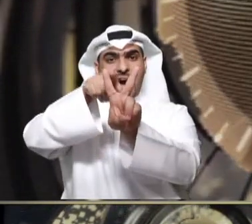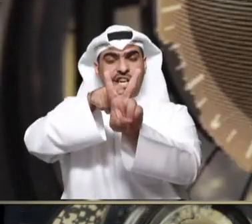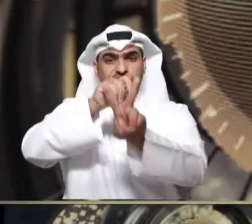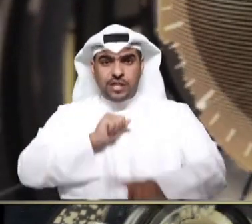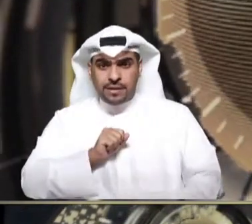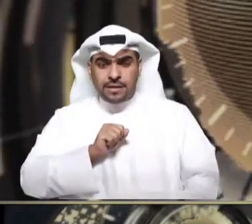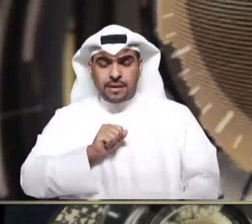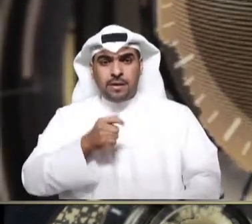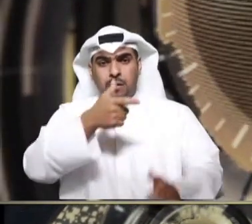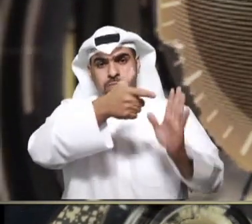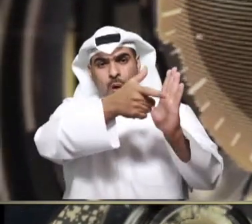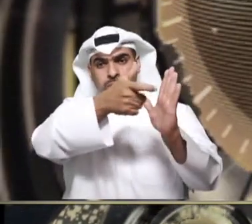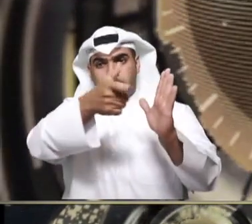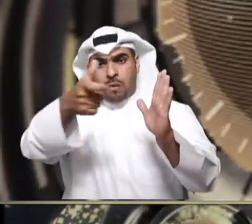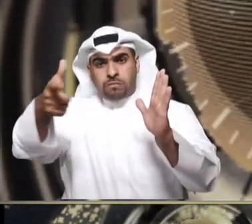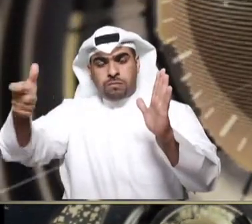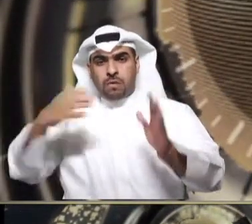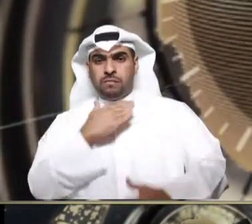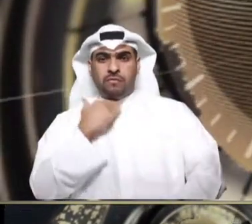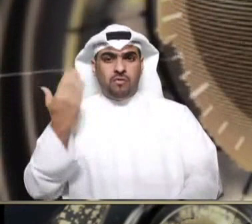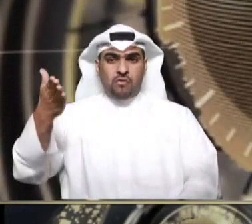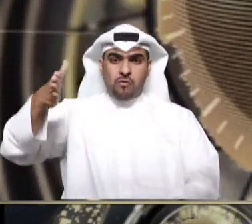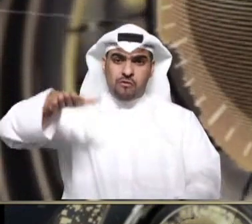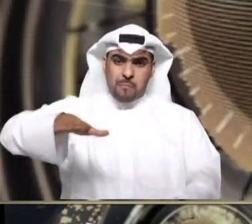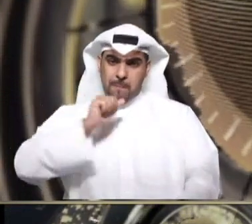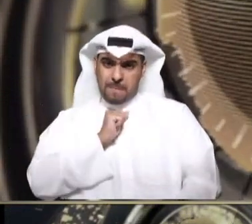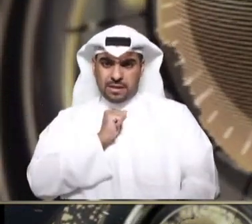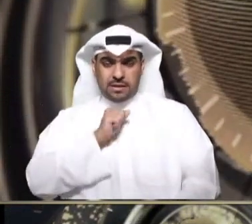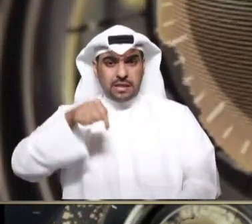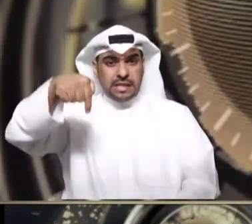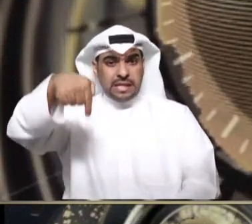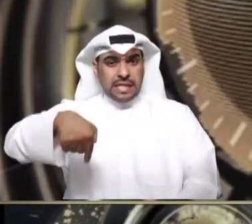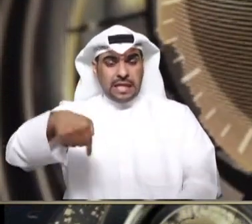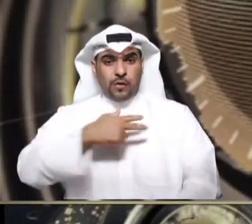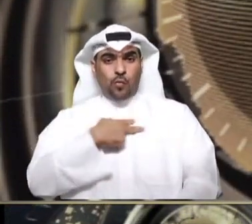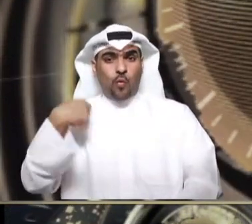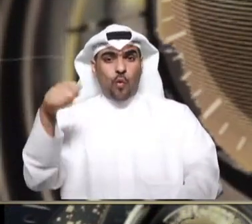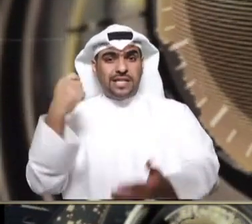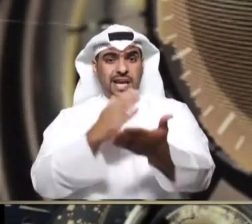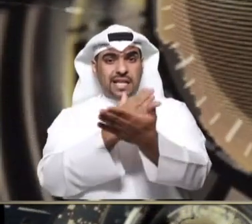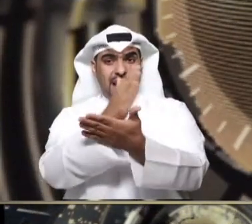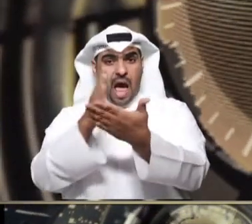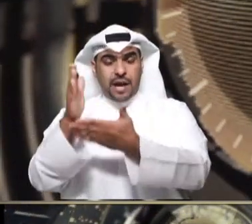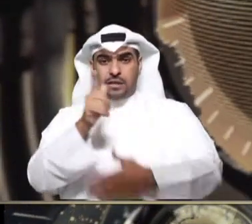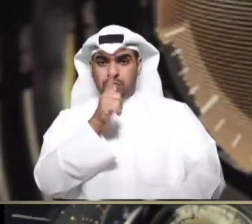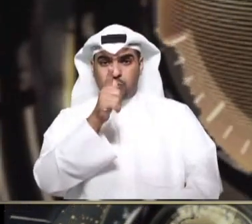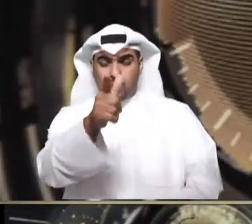عدد من رجال الأمن. وشدد المصدر على أن بشاعة العمليات الإرهابية واستهدافها